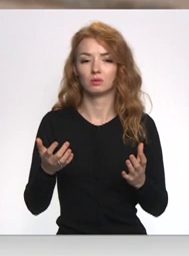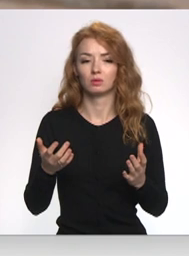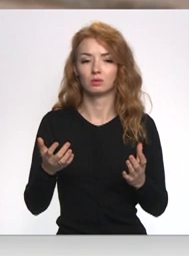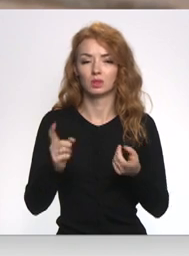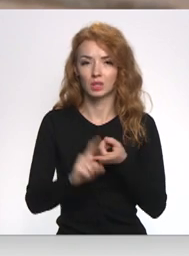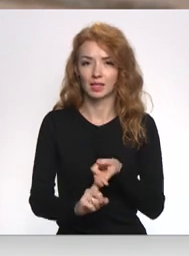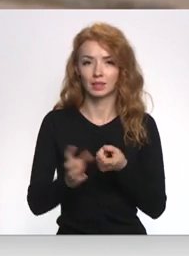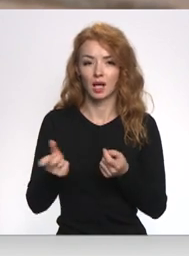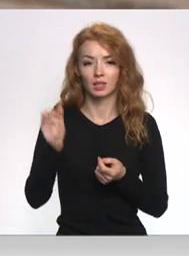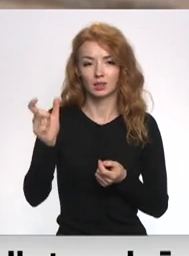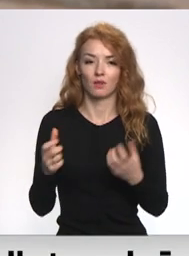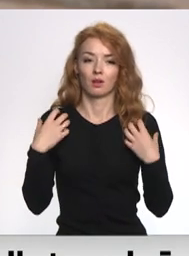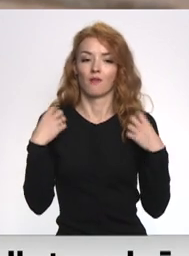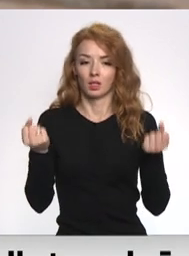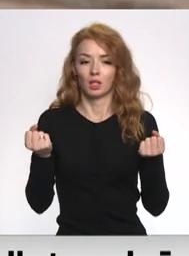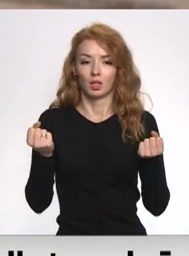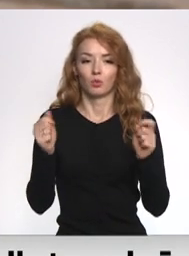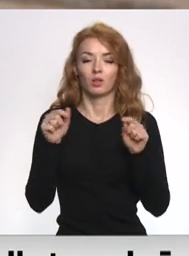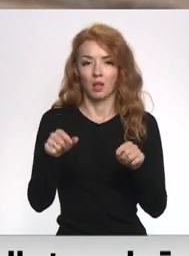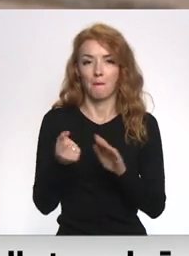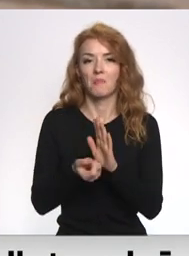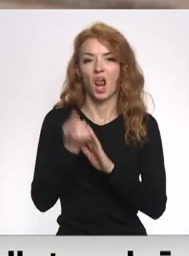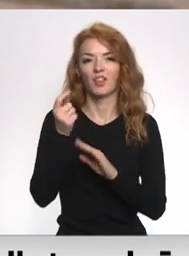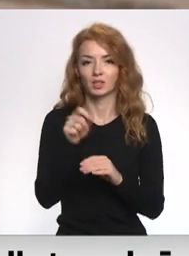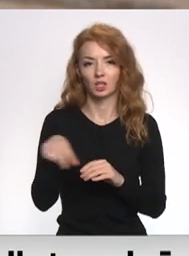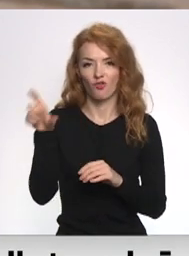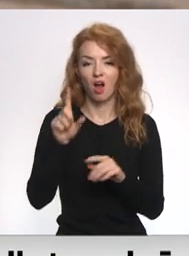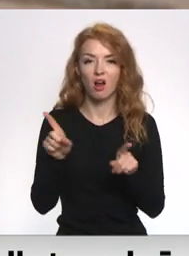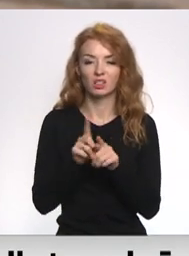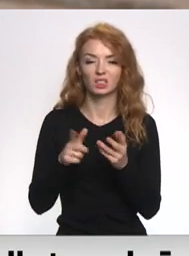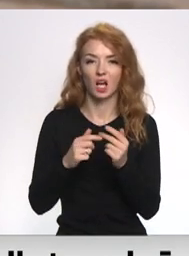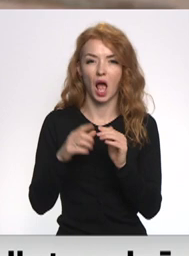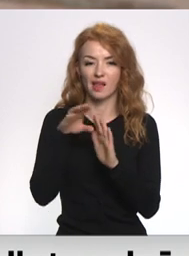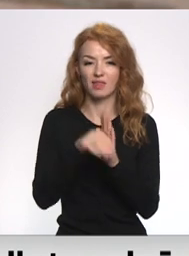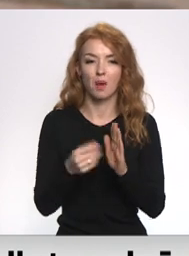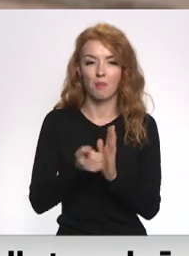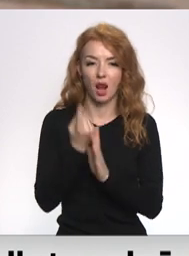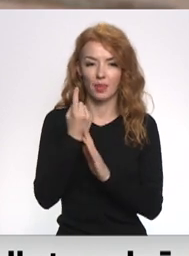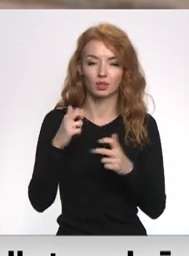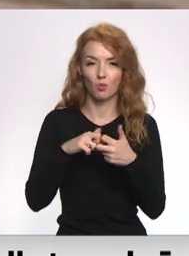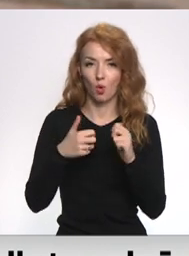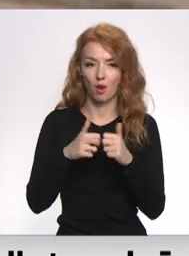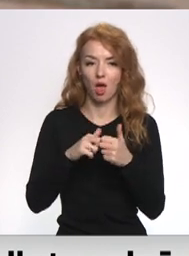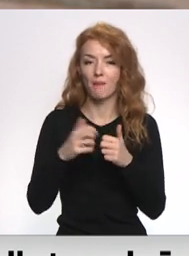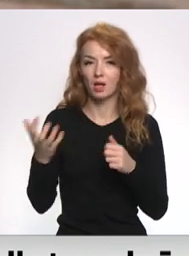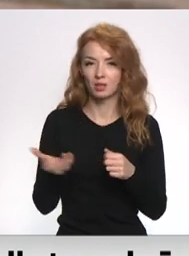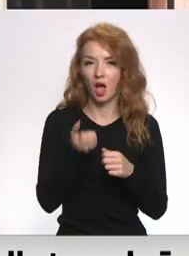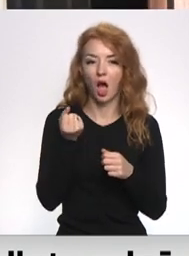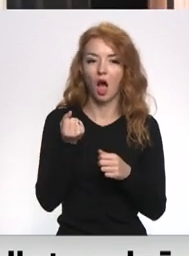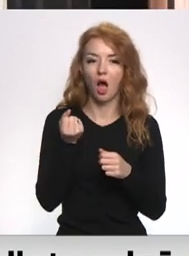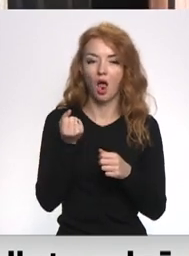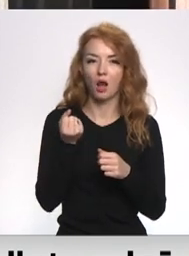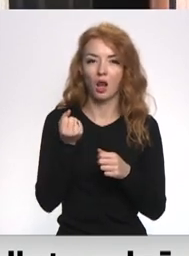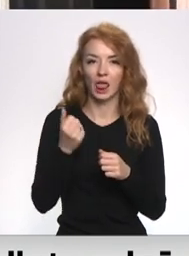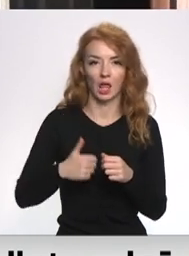kas ir saistīts ar cilvēka veselību. Es domāju, ka tie parādīsies vairāk. Tā skaitā arī parādīsies problēmas ar nepieskatīto